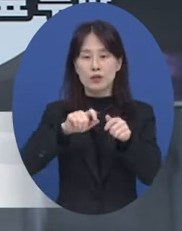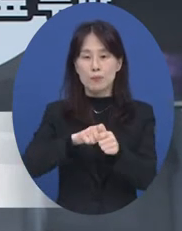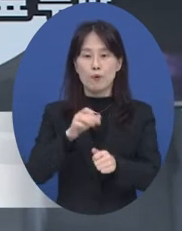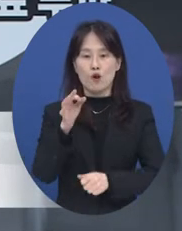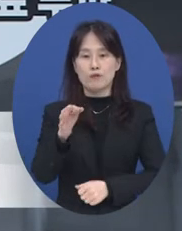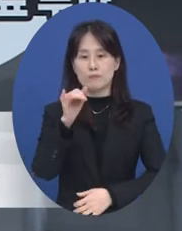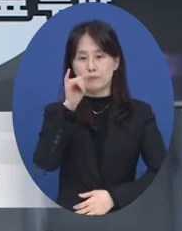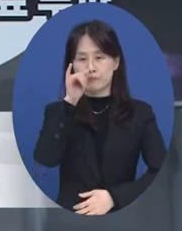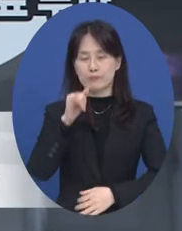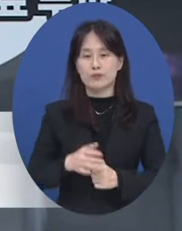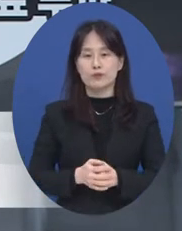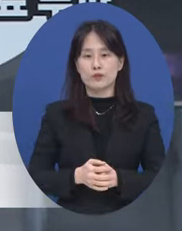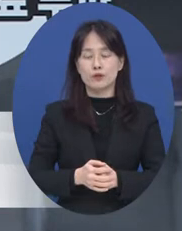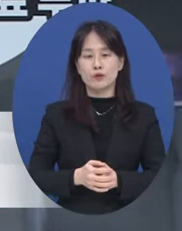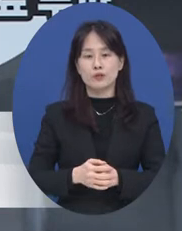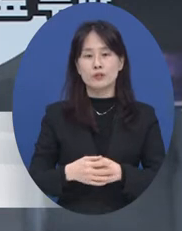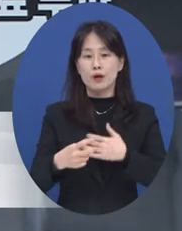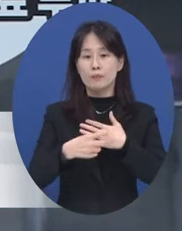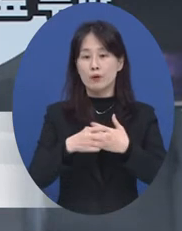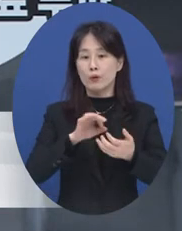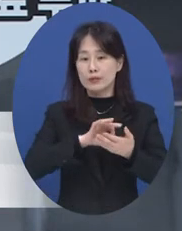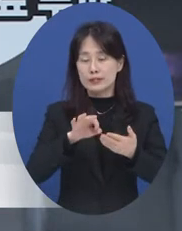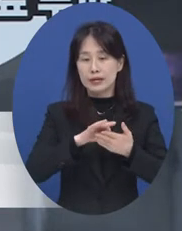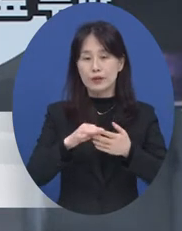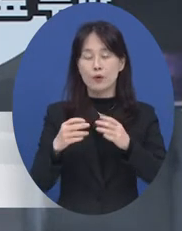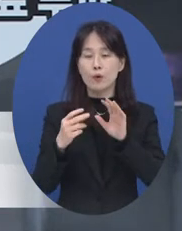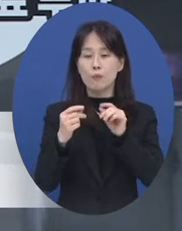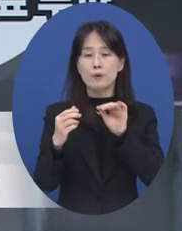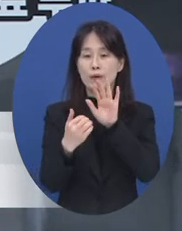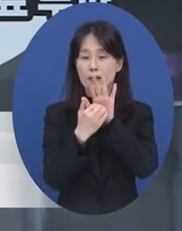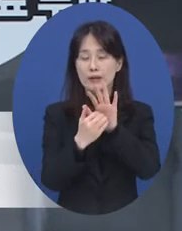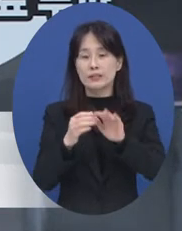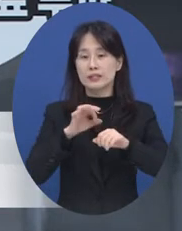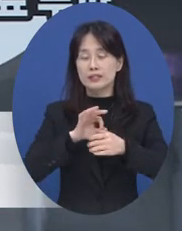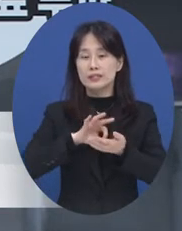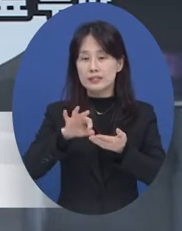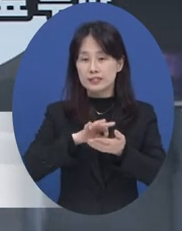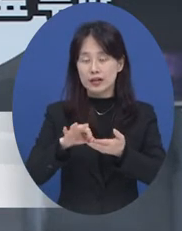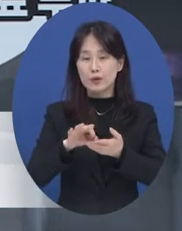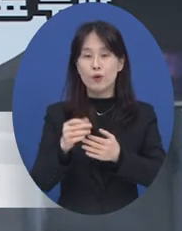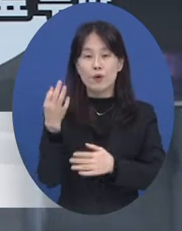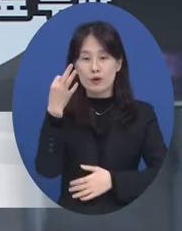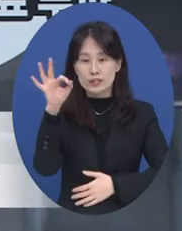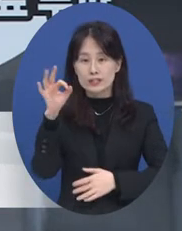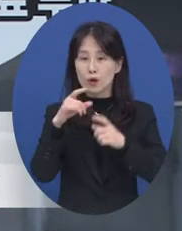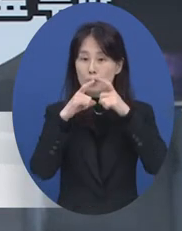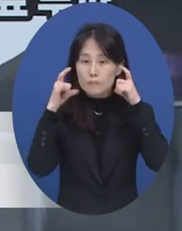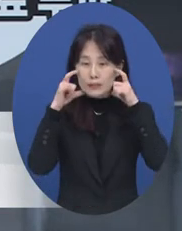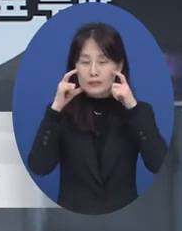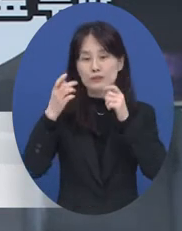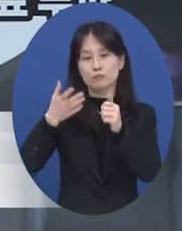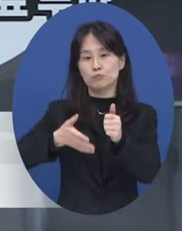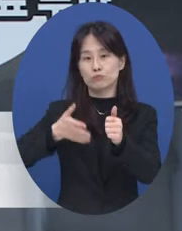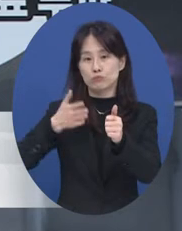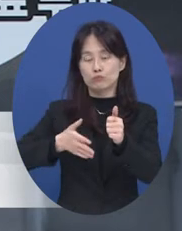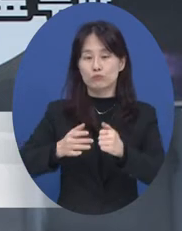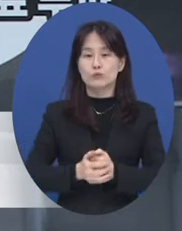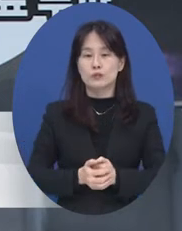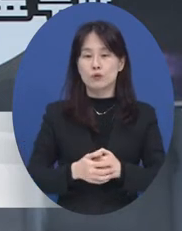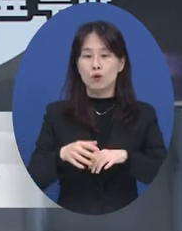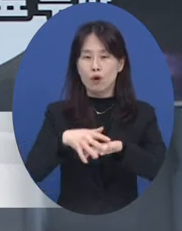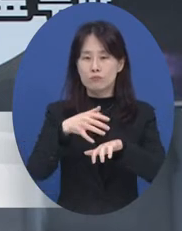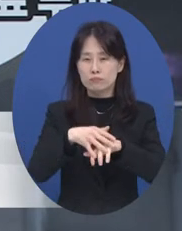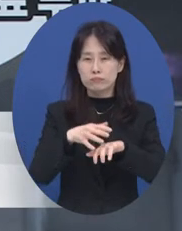부가됩니다 보건 용이나 비말 차단용 마스크 를 비롯한 의학의 품으로 허가받은 마스크 착용을 공부하고 망